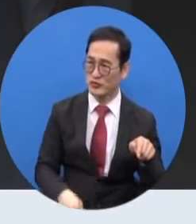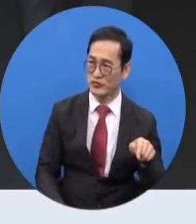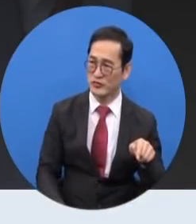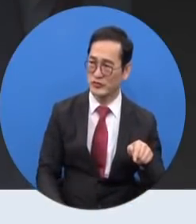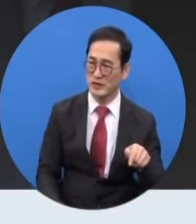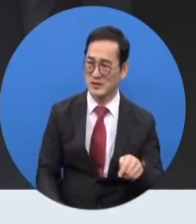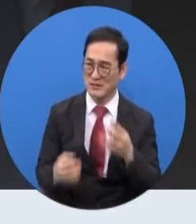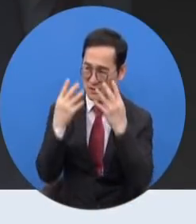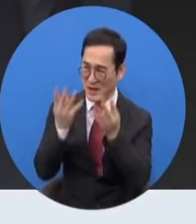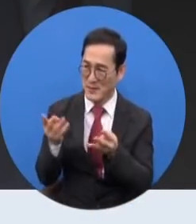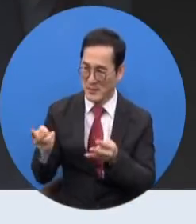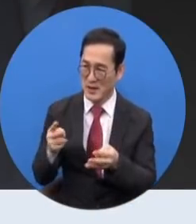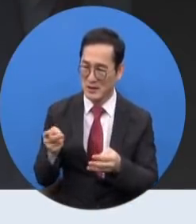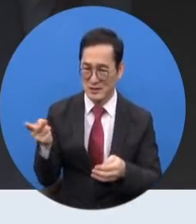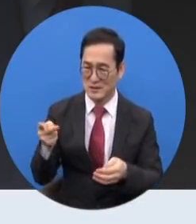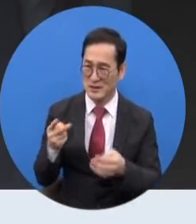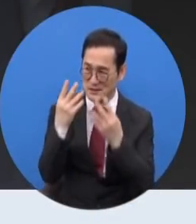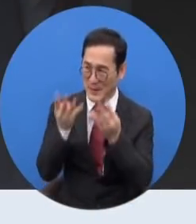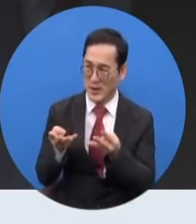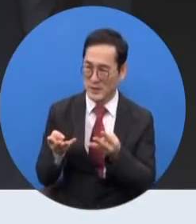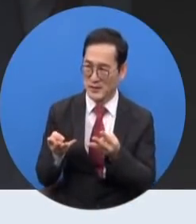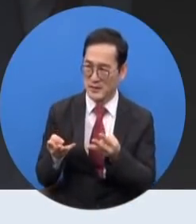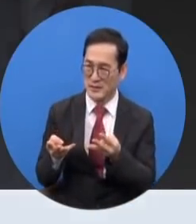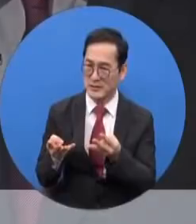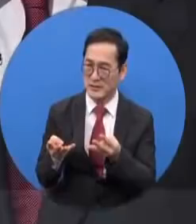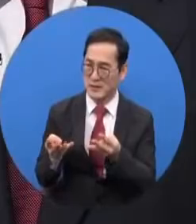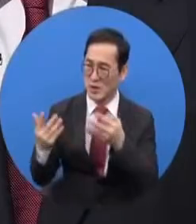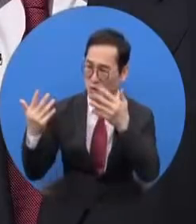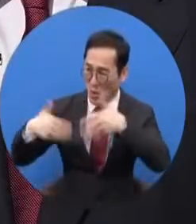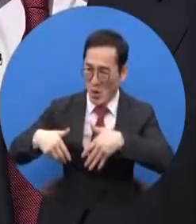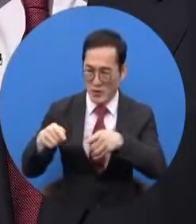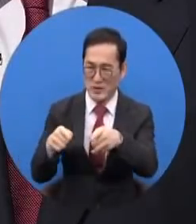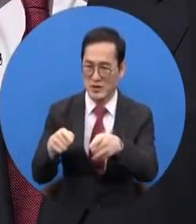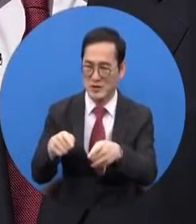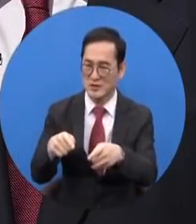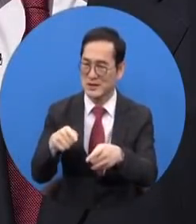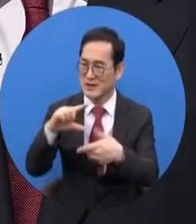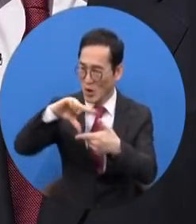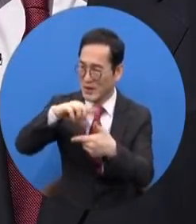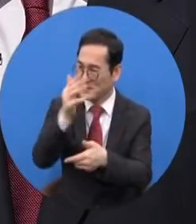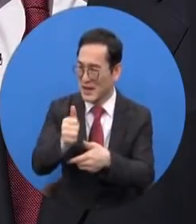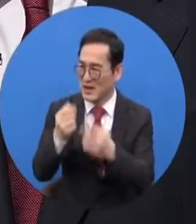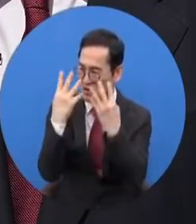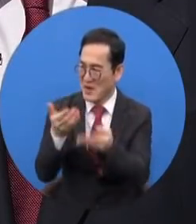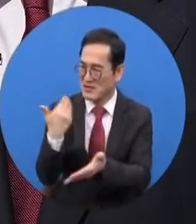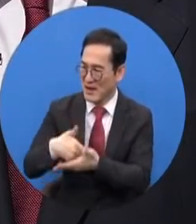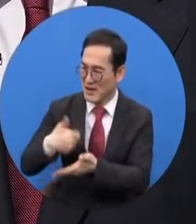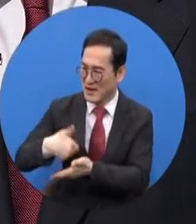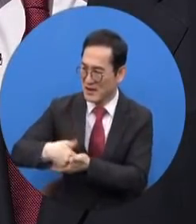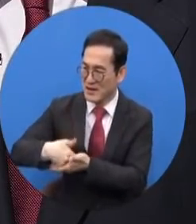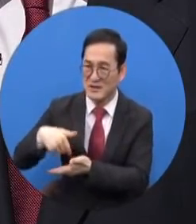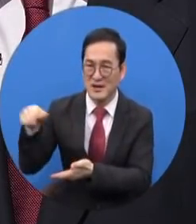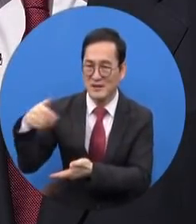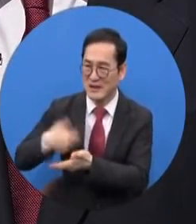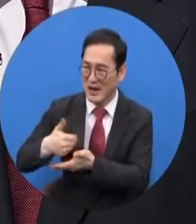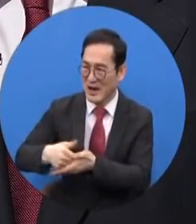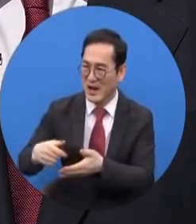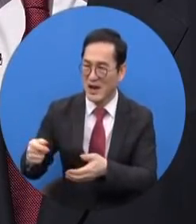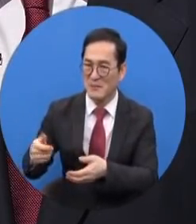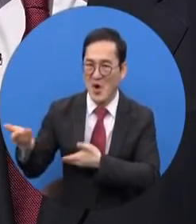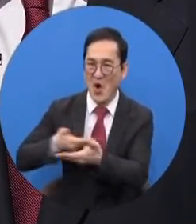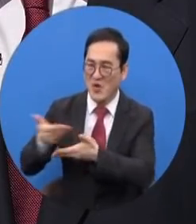불쾌한다라는 반응이 나와요. 자, 어제 저희 돌직구쇼에서 가장